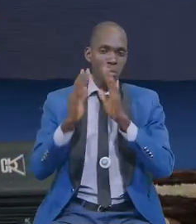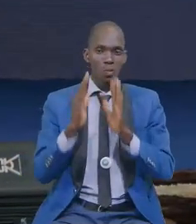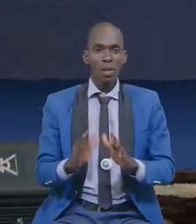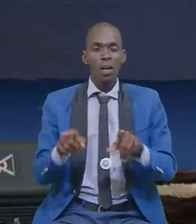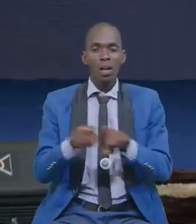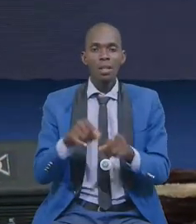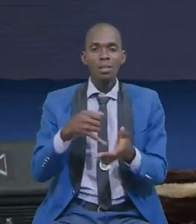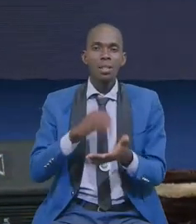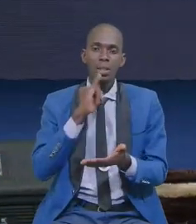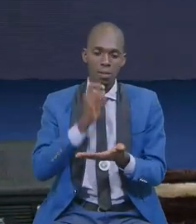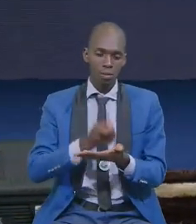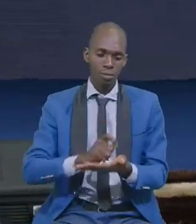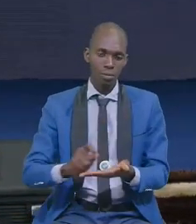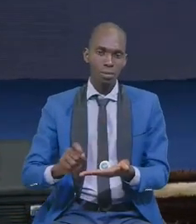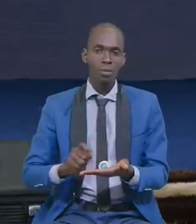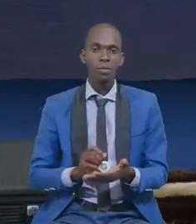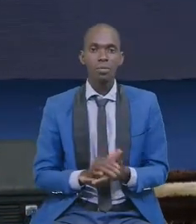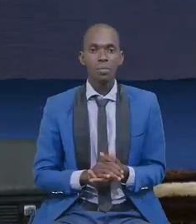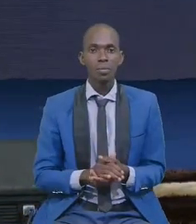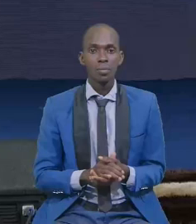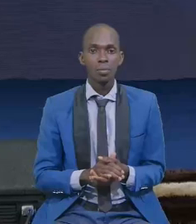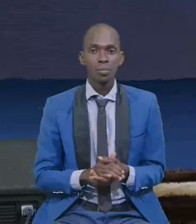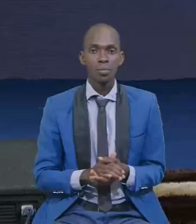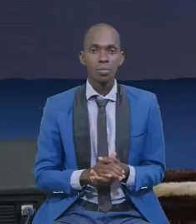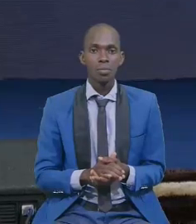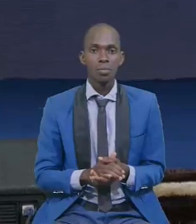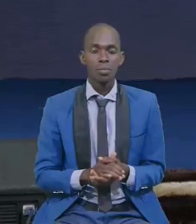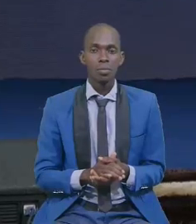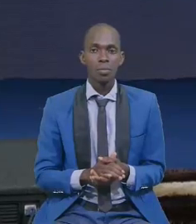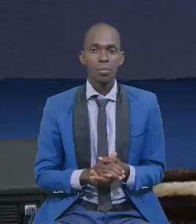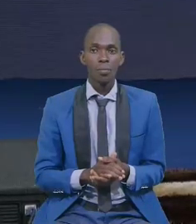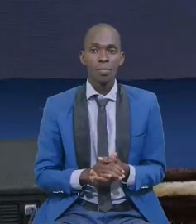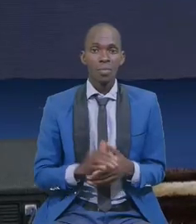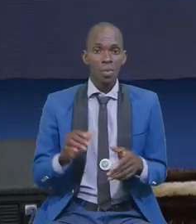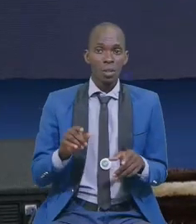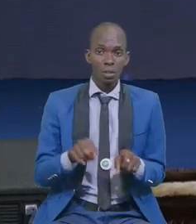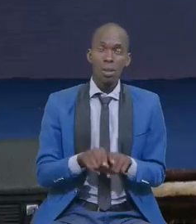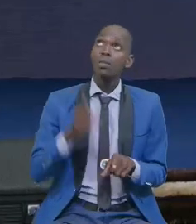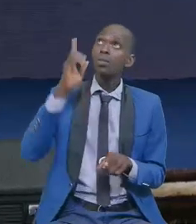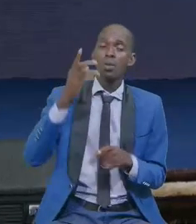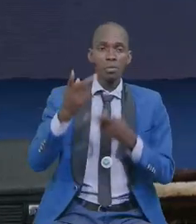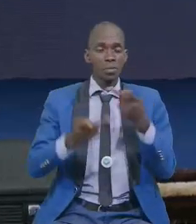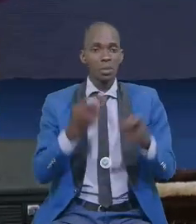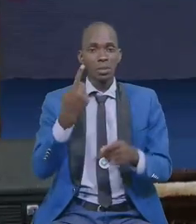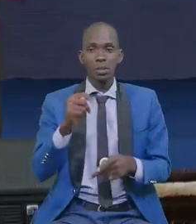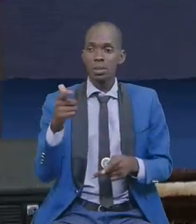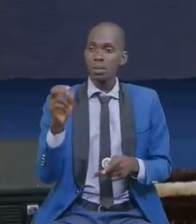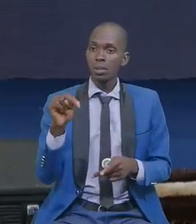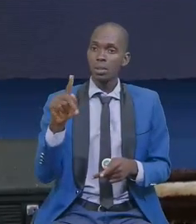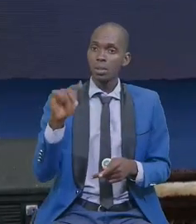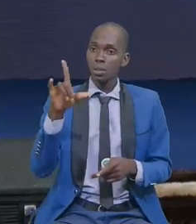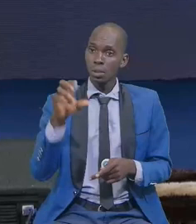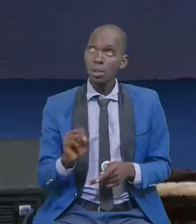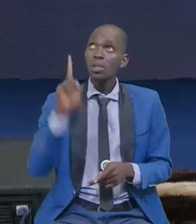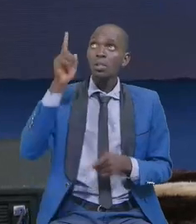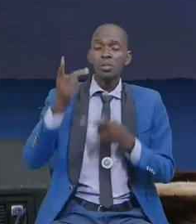Et avec cela s'accordent les paroles des prophètes selon qu'il est écrit. Dieu visite les païens. Il visite